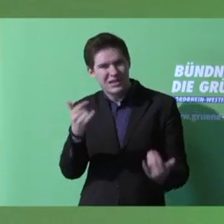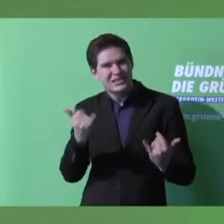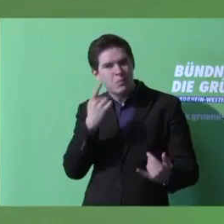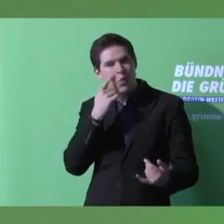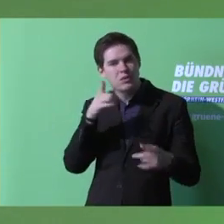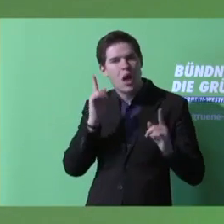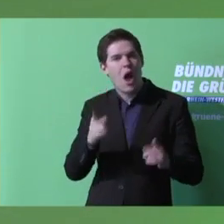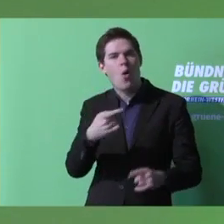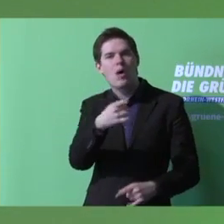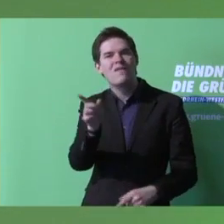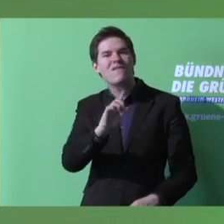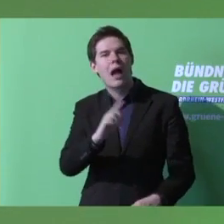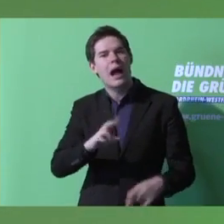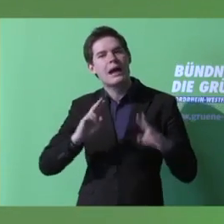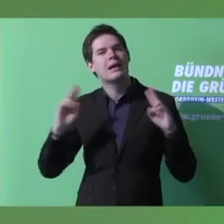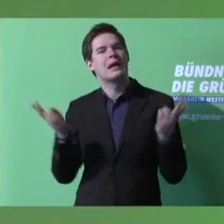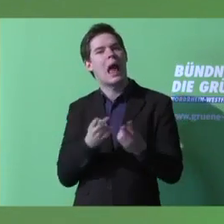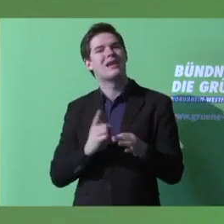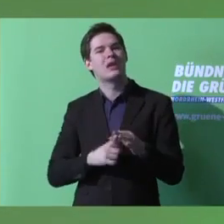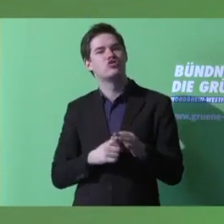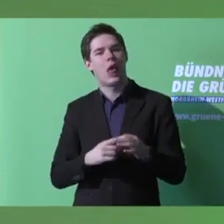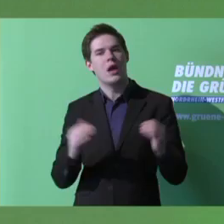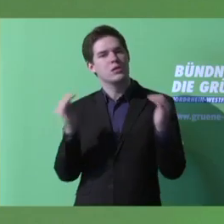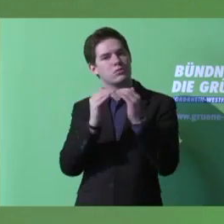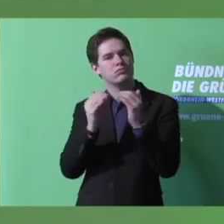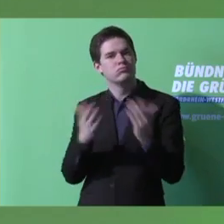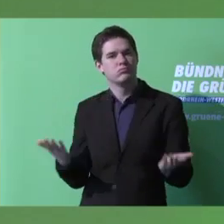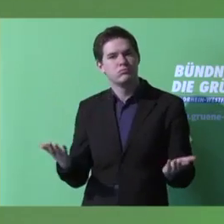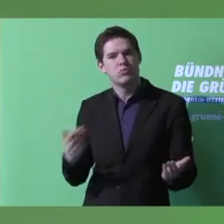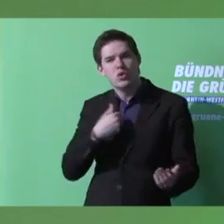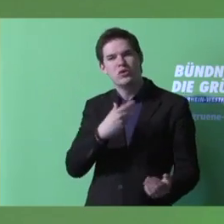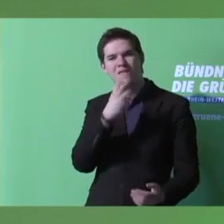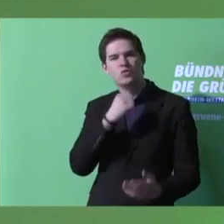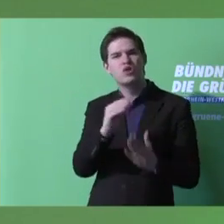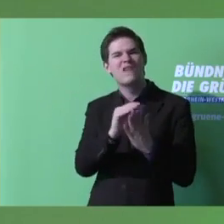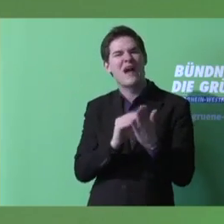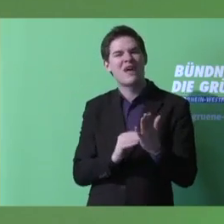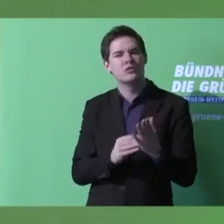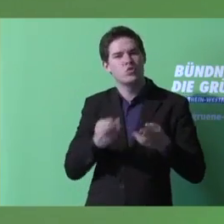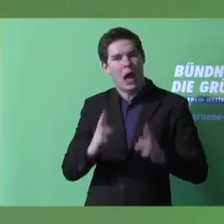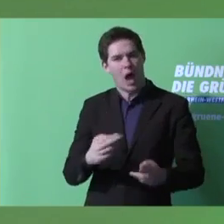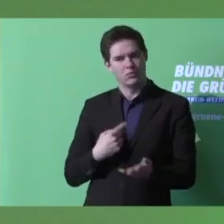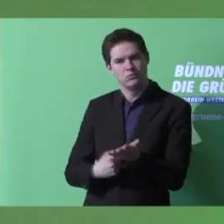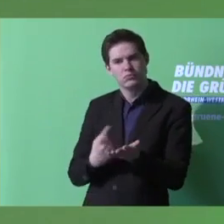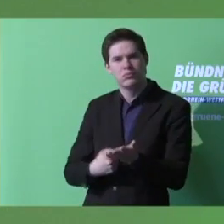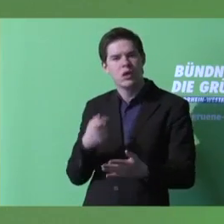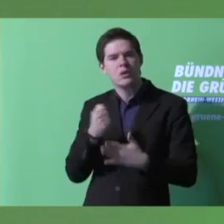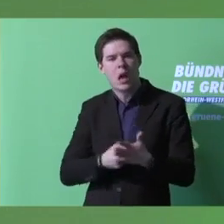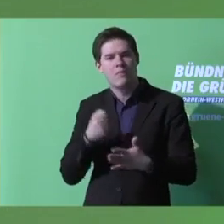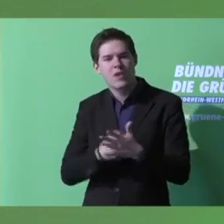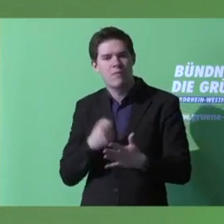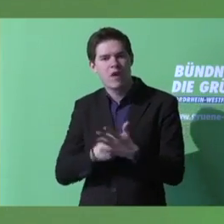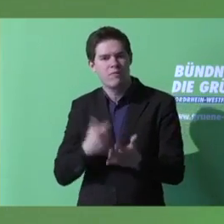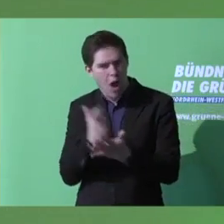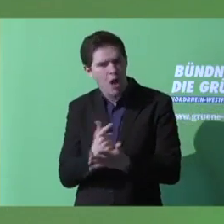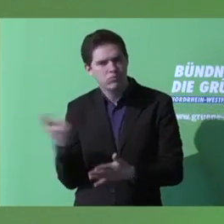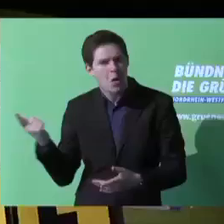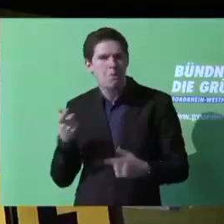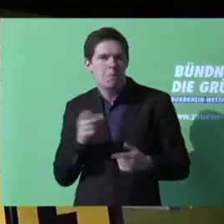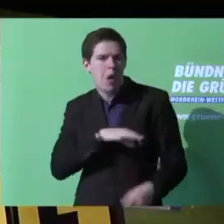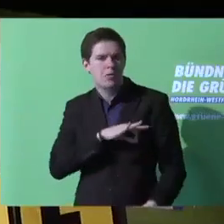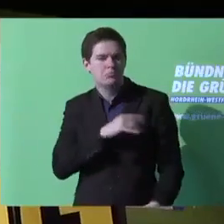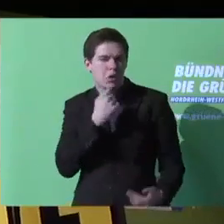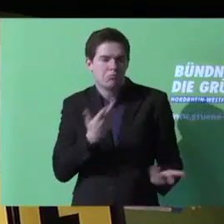Paare ihre verfassungsgemäßen Rechte Stück für Stück beim Bundesverfassungsgericht erkämpfen müssen. Mit uns